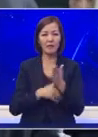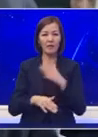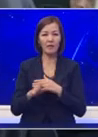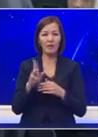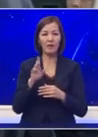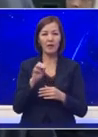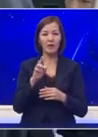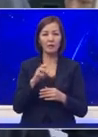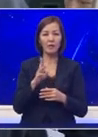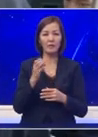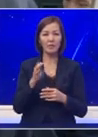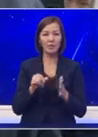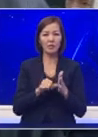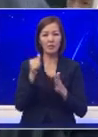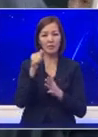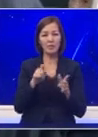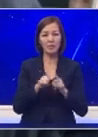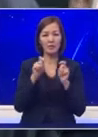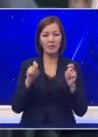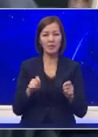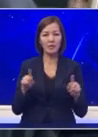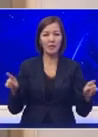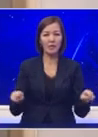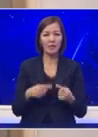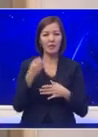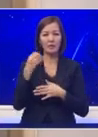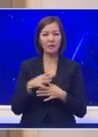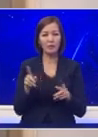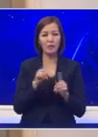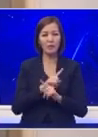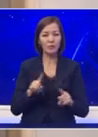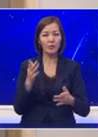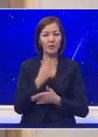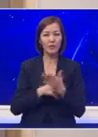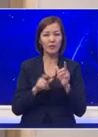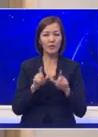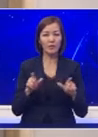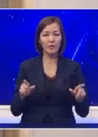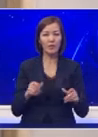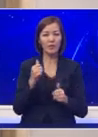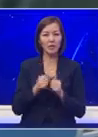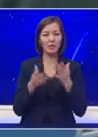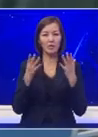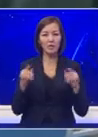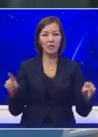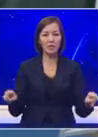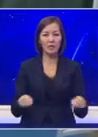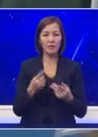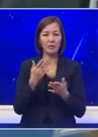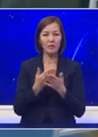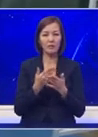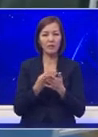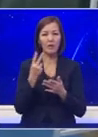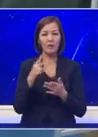шесть лет назад мужчина открыл реабилитационный центр для особенных детей сегодня здесь ежедневно проходит реабилитацию около